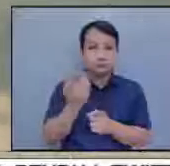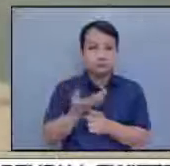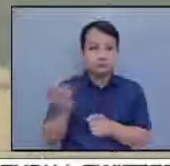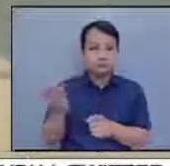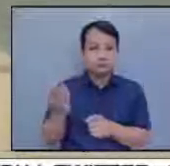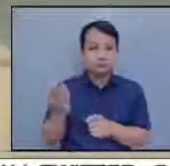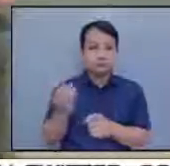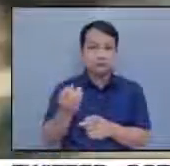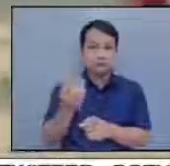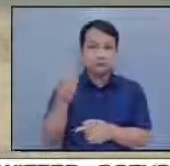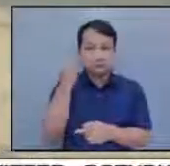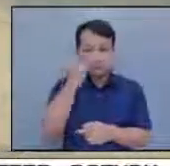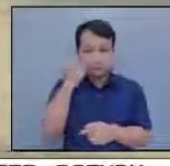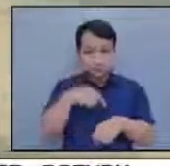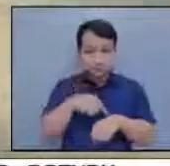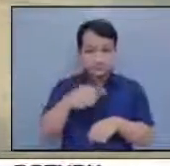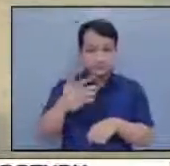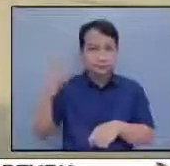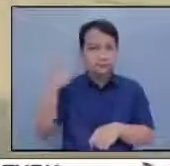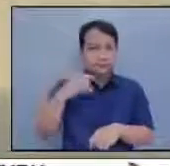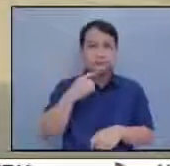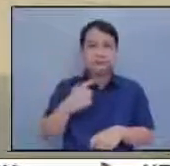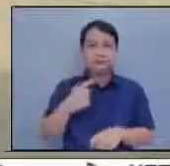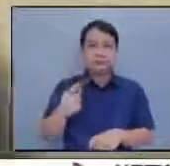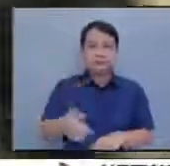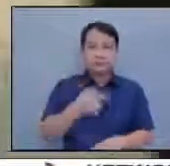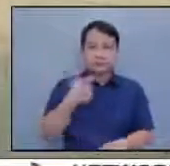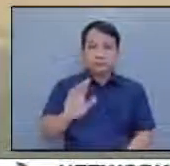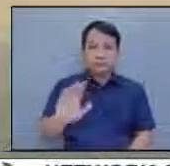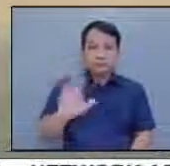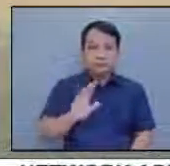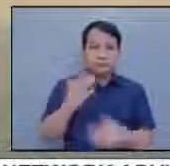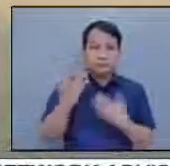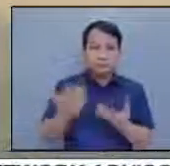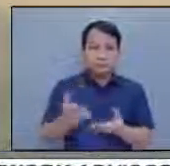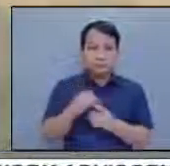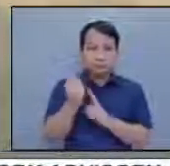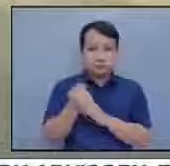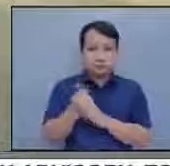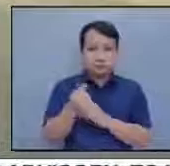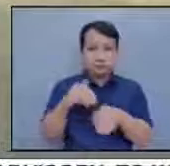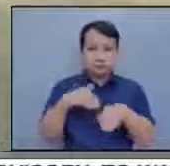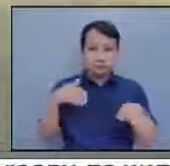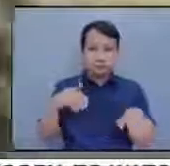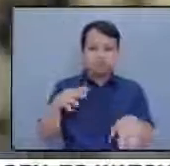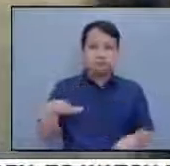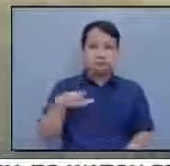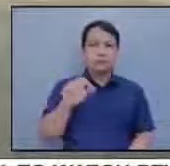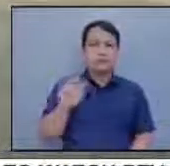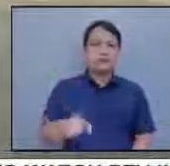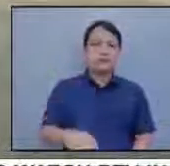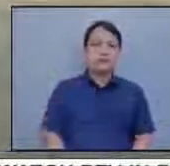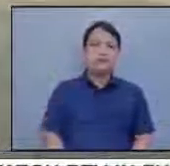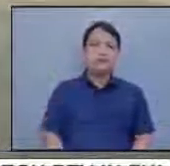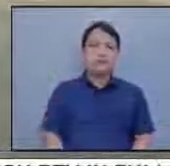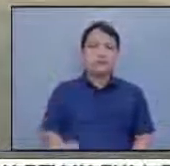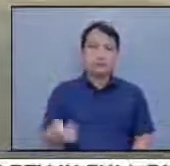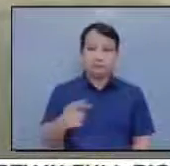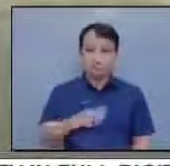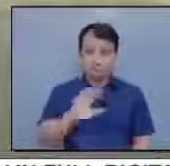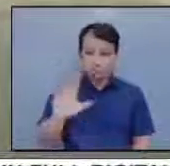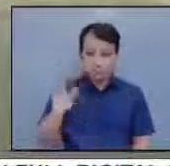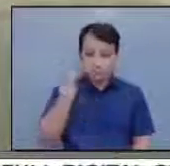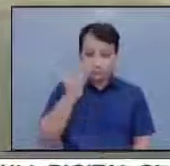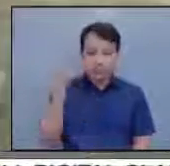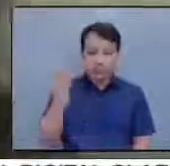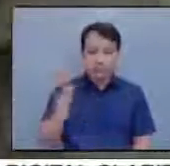sa gantong oras dati ay talaga nagkakaroon na ng mabigat na sitwasyon ng trapiko. Samantala, yun namang mga papasok ng NLEX